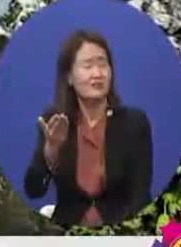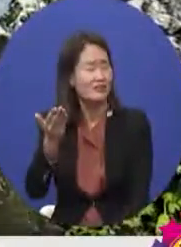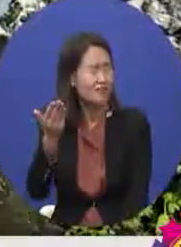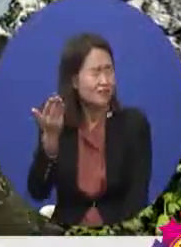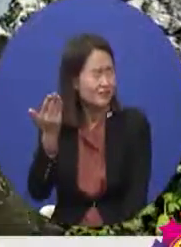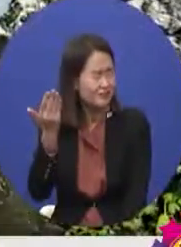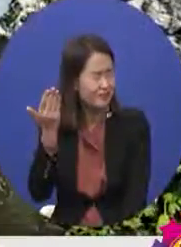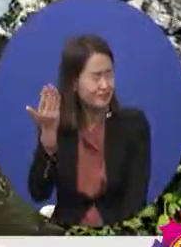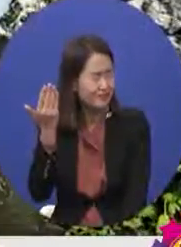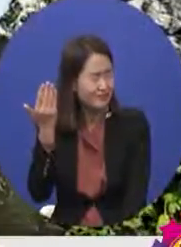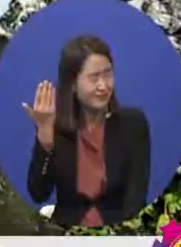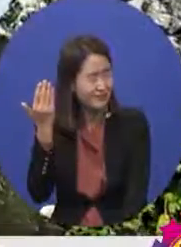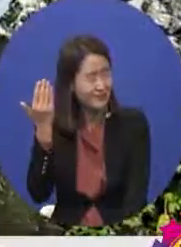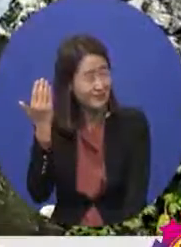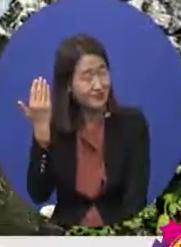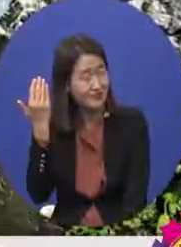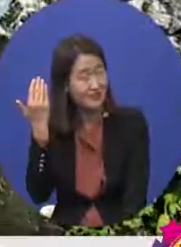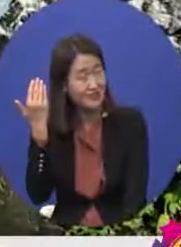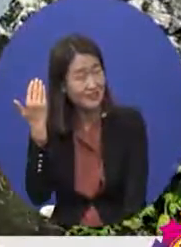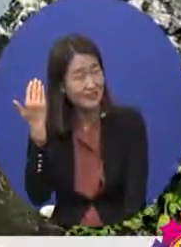그 옛날이